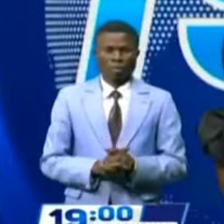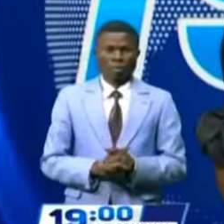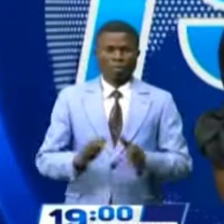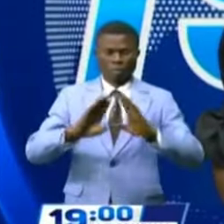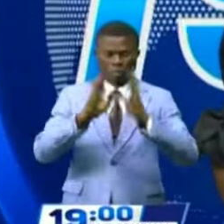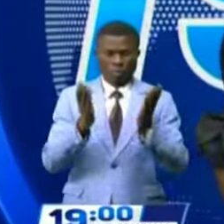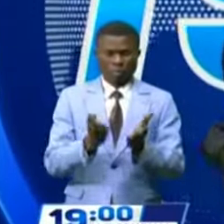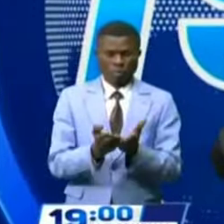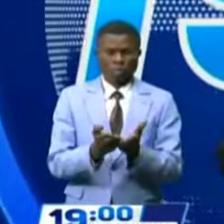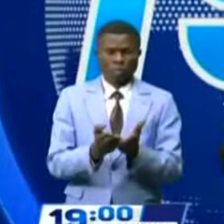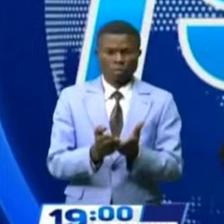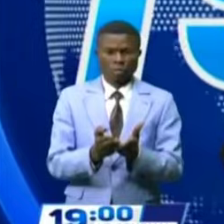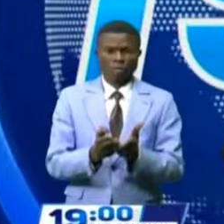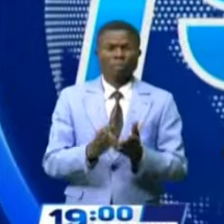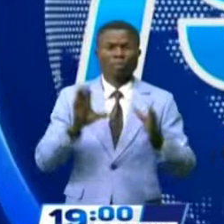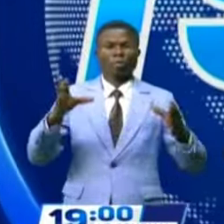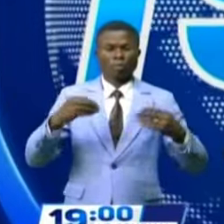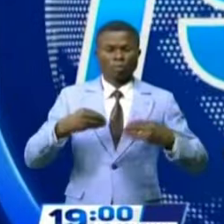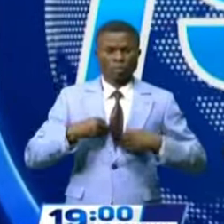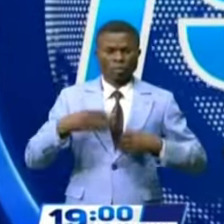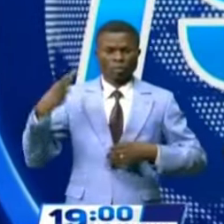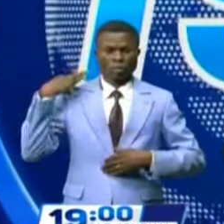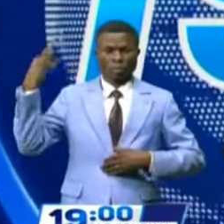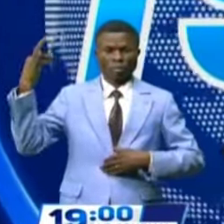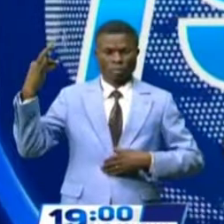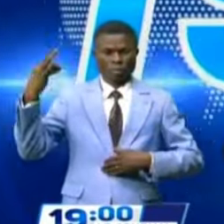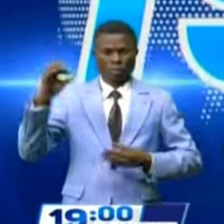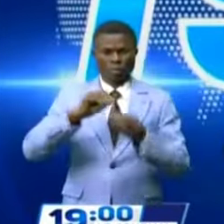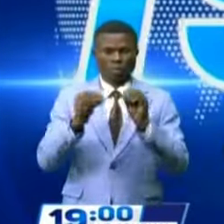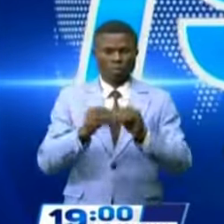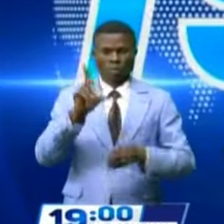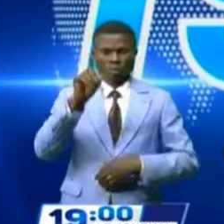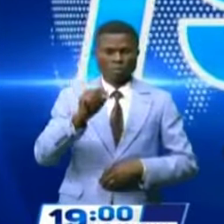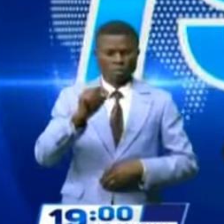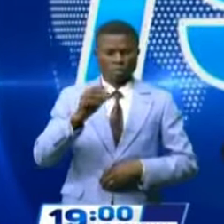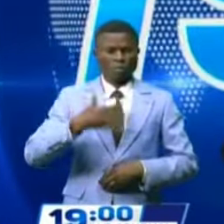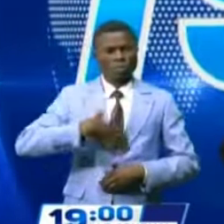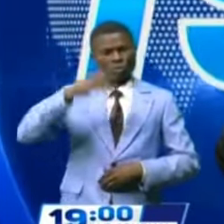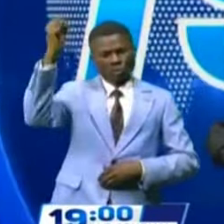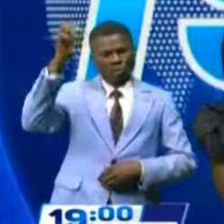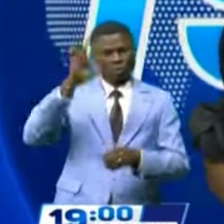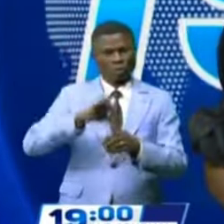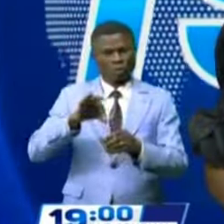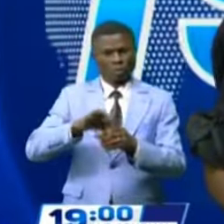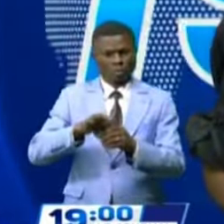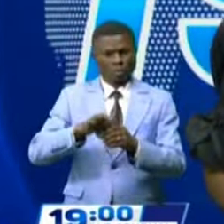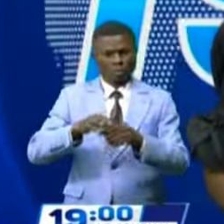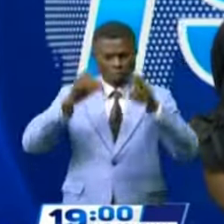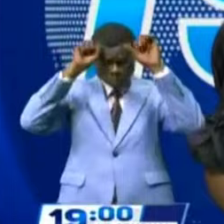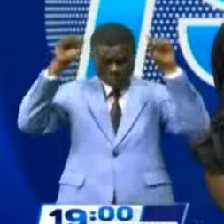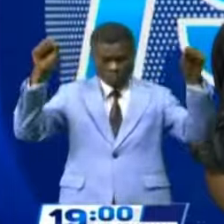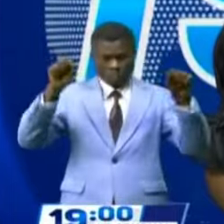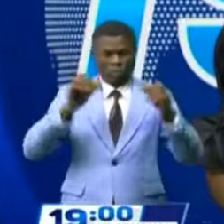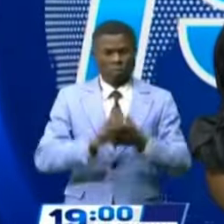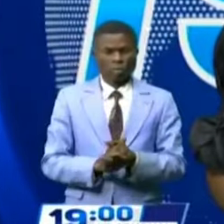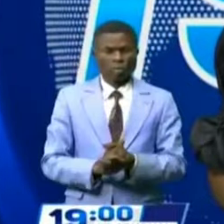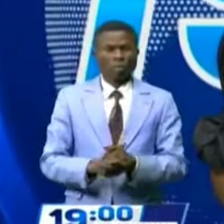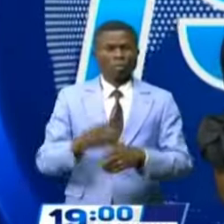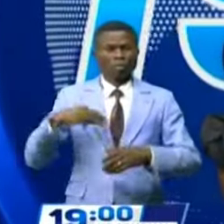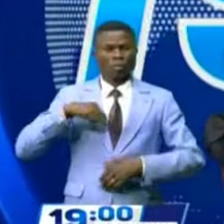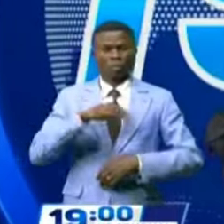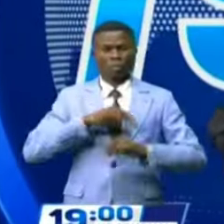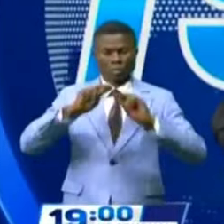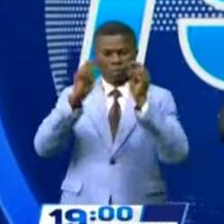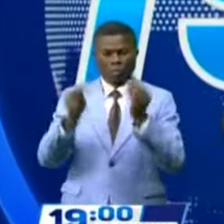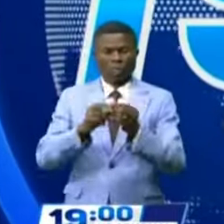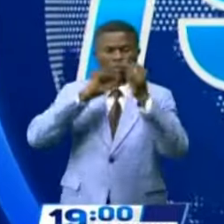porte à croire que le candidat numéro 20 va l'emporter à l'issue de l'élection présidentielle. Jacquemain Chabani, qui fait partie de